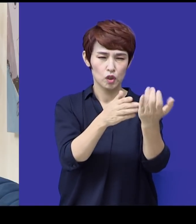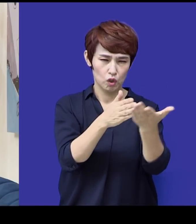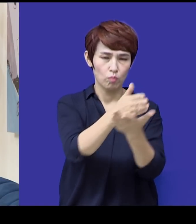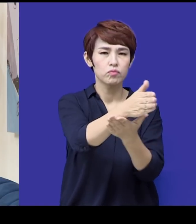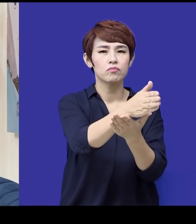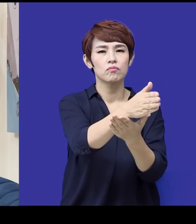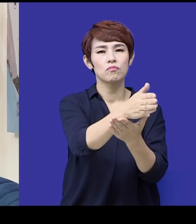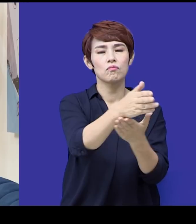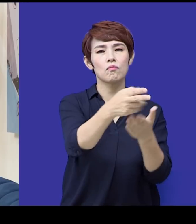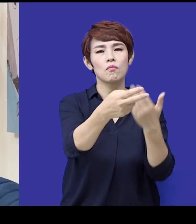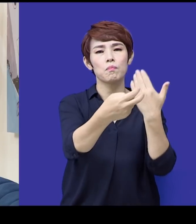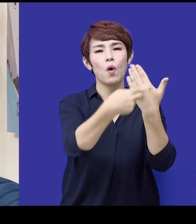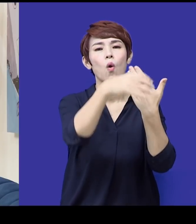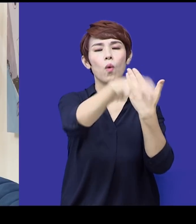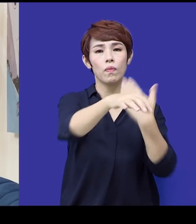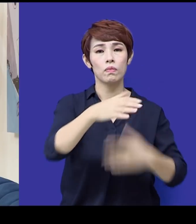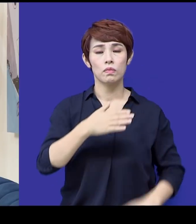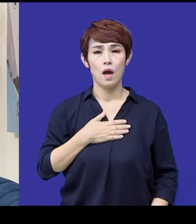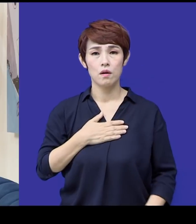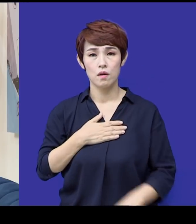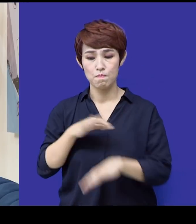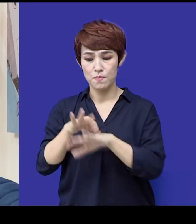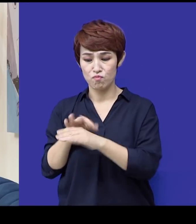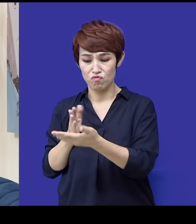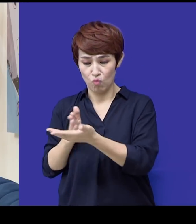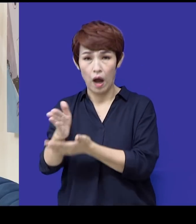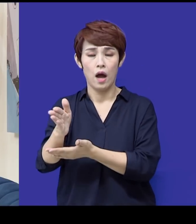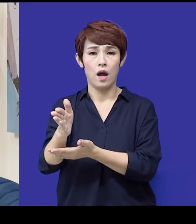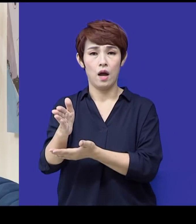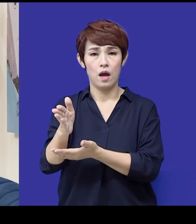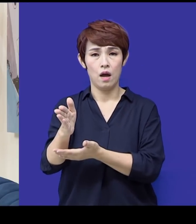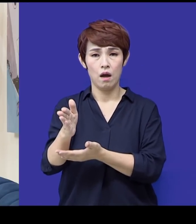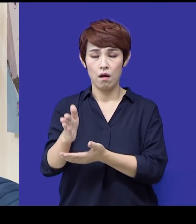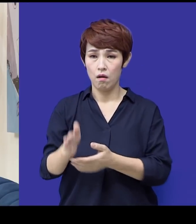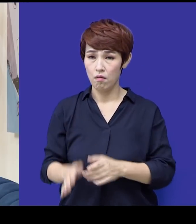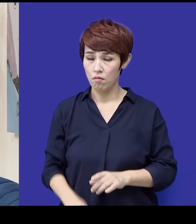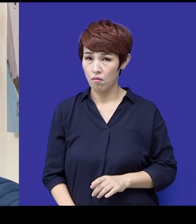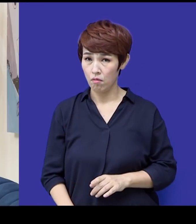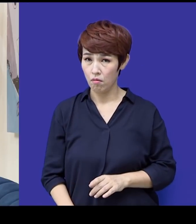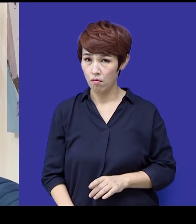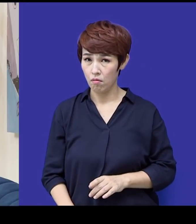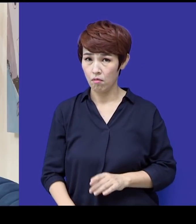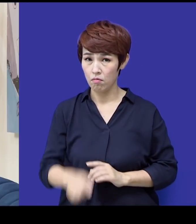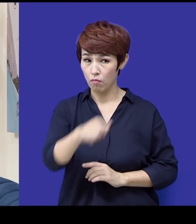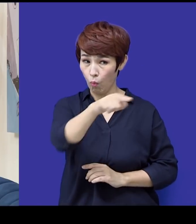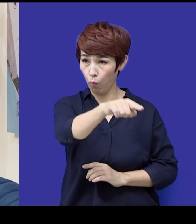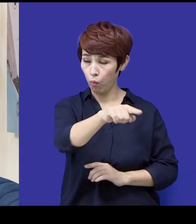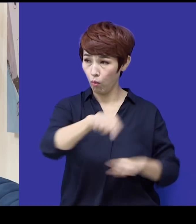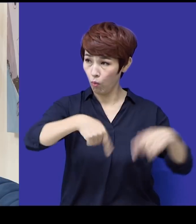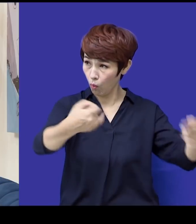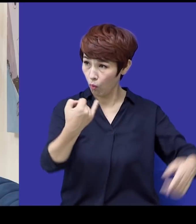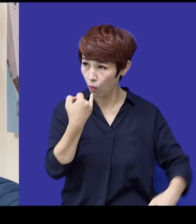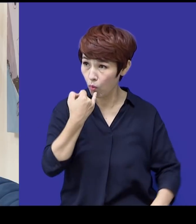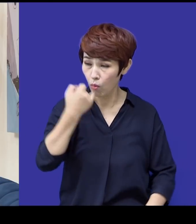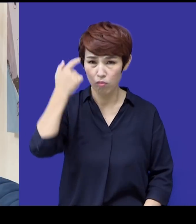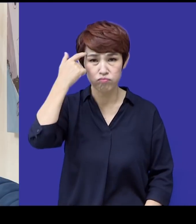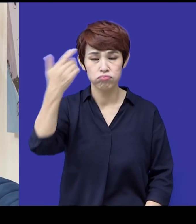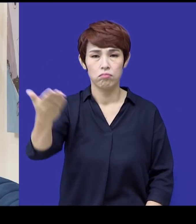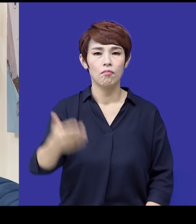병원이라서 내가 피부과인데 산부인과 가서 되냐 했더니 거기 그 주관하신 그